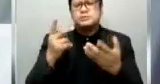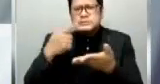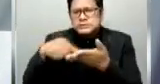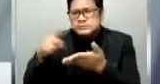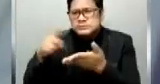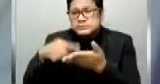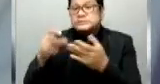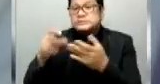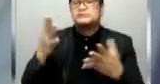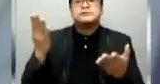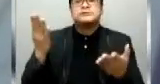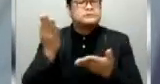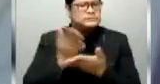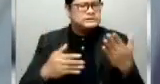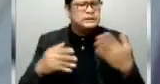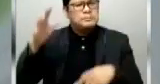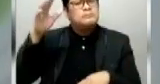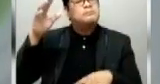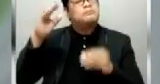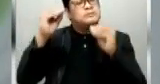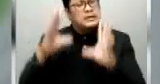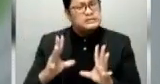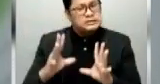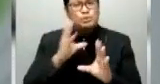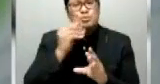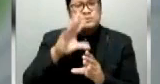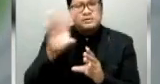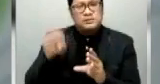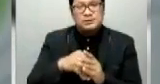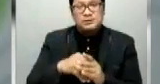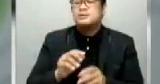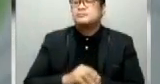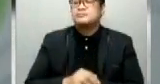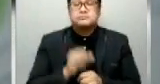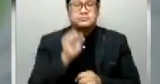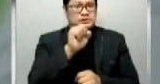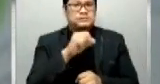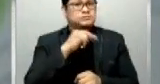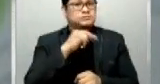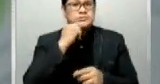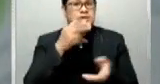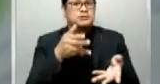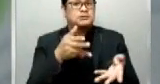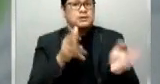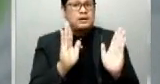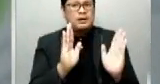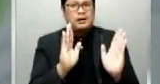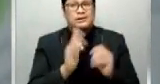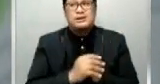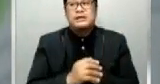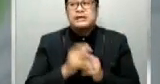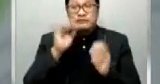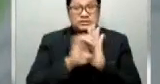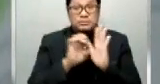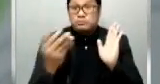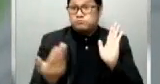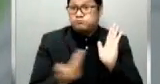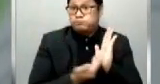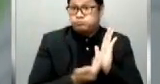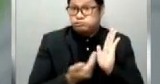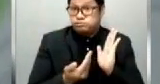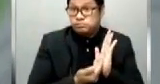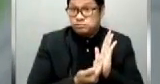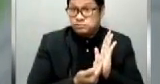po talaga ito pinapayagan at ang mapapatunayan po siyempre na sa mga